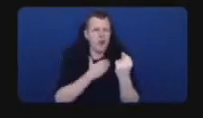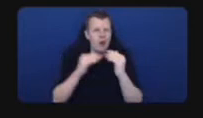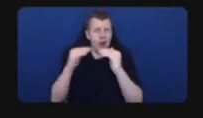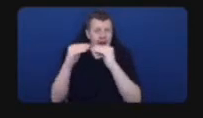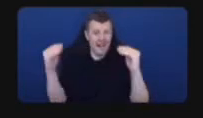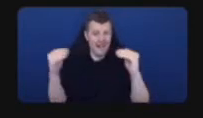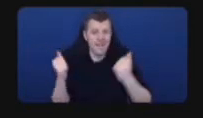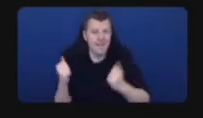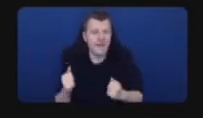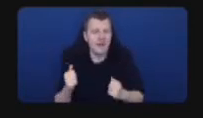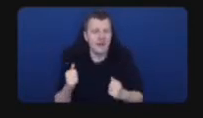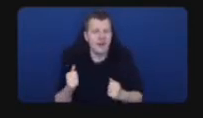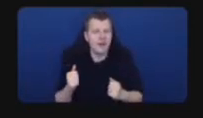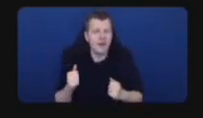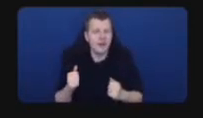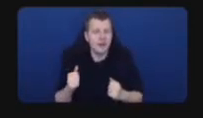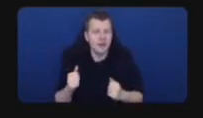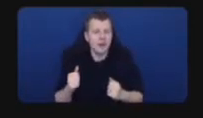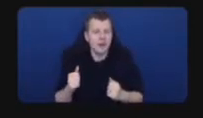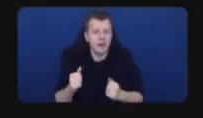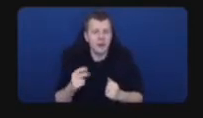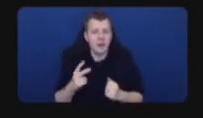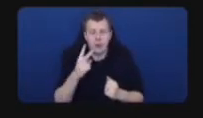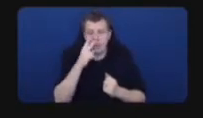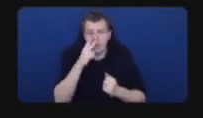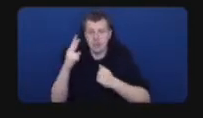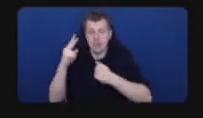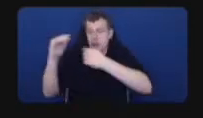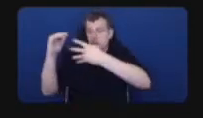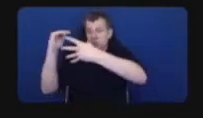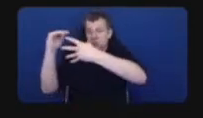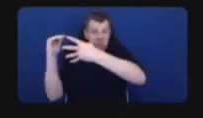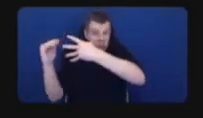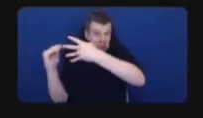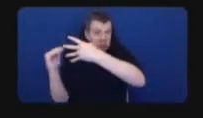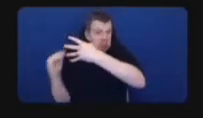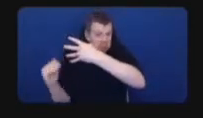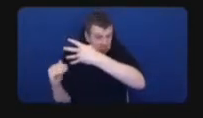这是网站看上去是这样的，你们可以看到